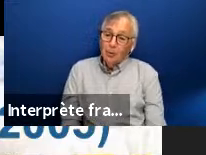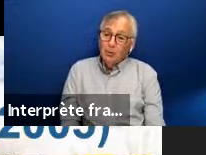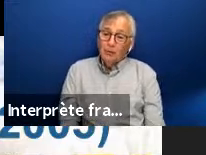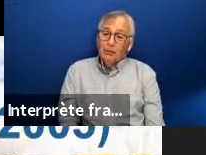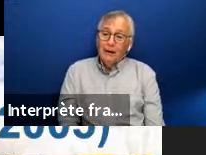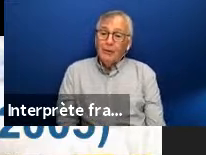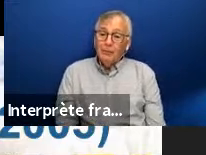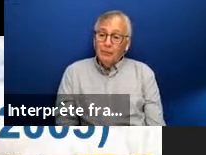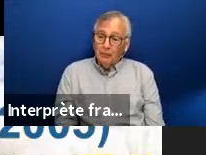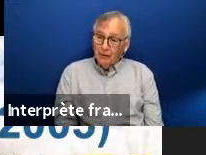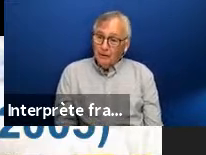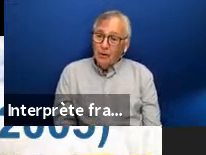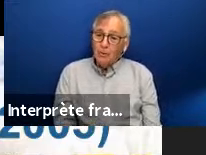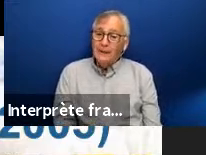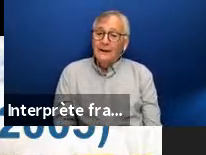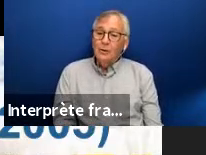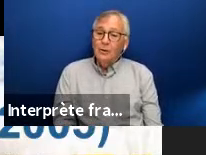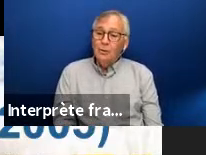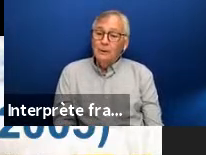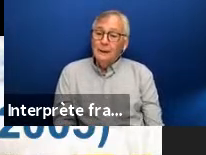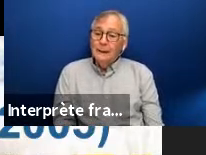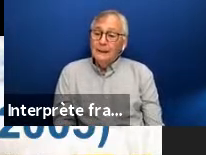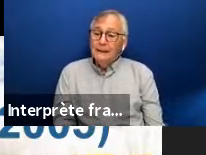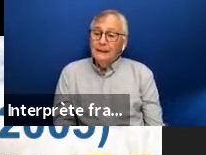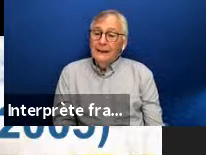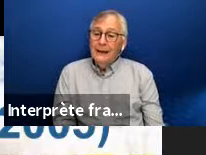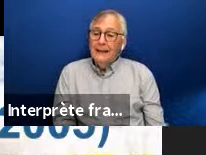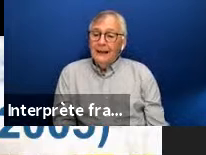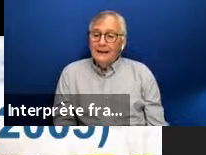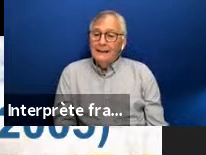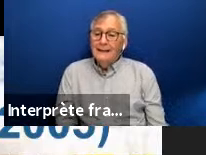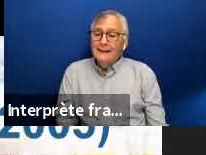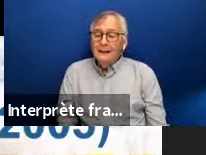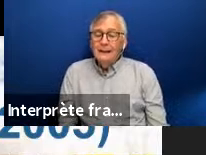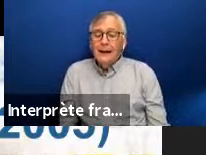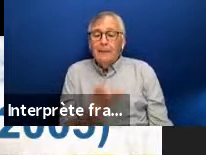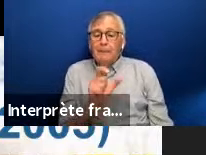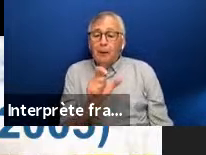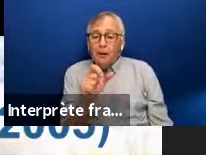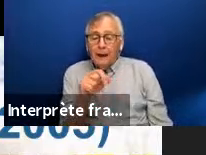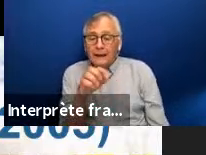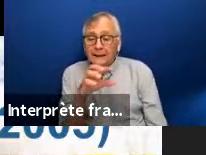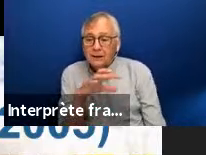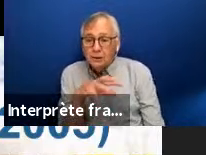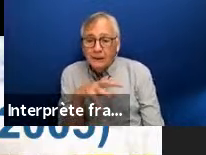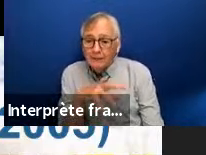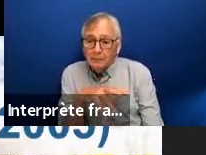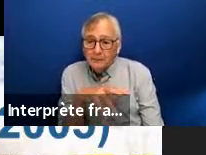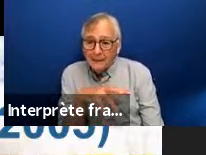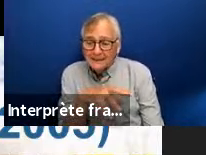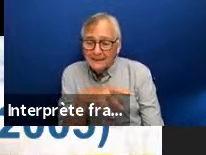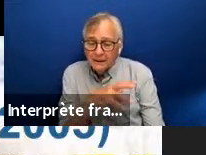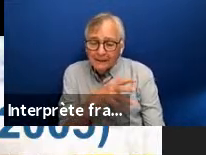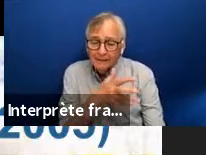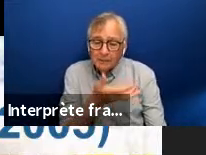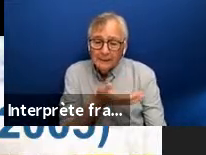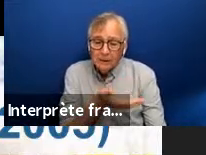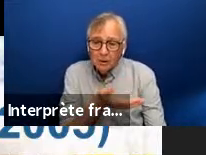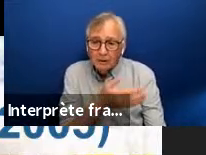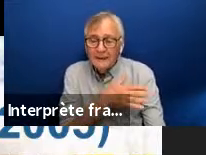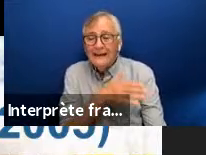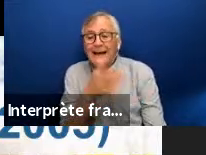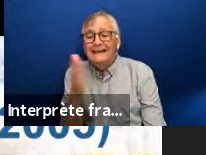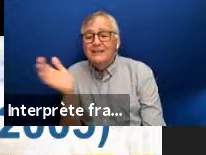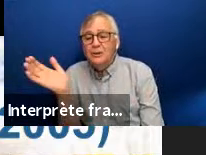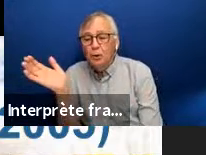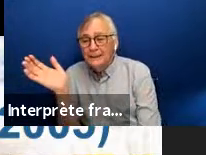il y a beaucoup de francophones de l'Ontario qui allaient à l'époque, quand ils étaient jeunes, ils n'avaient pas